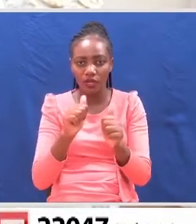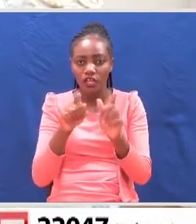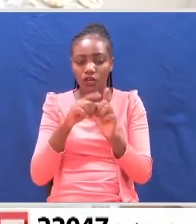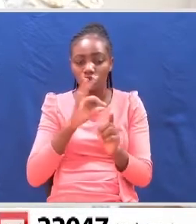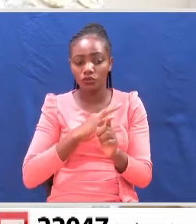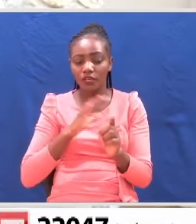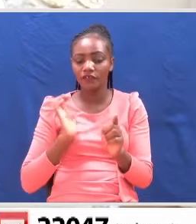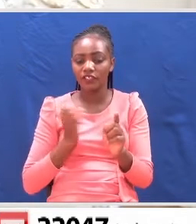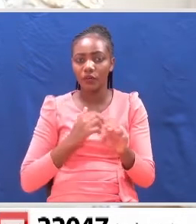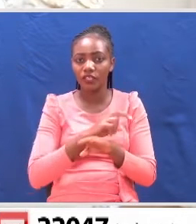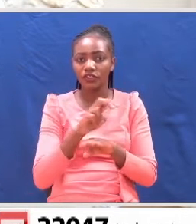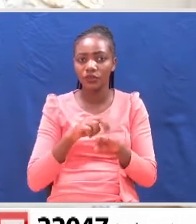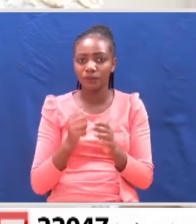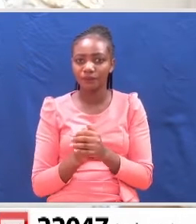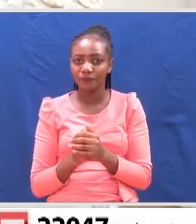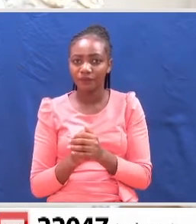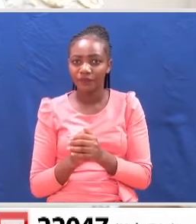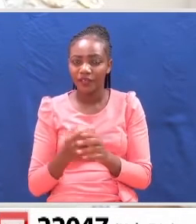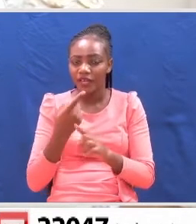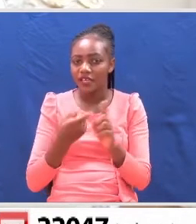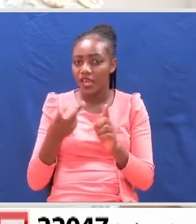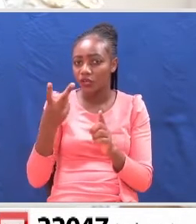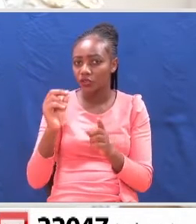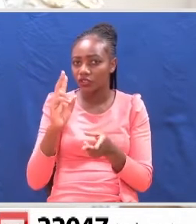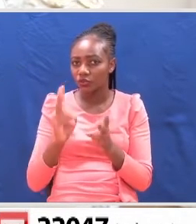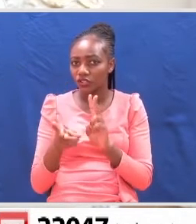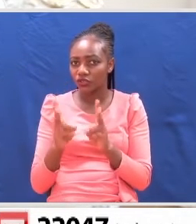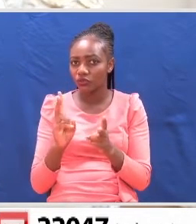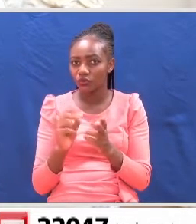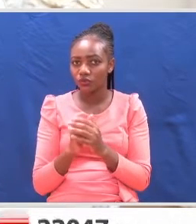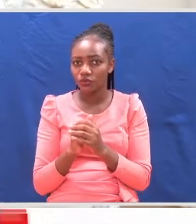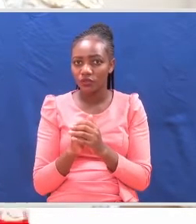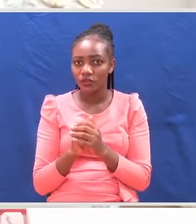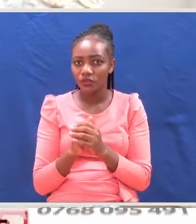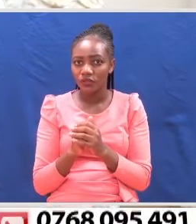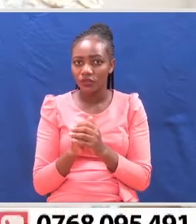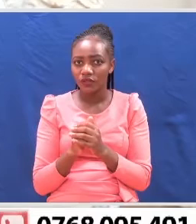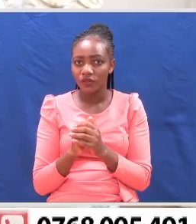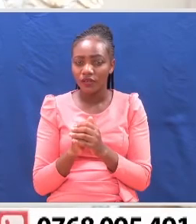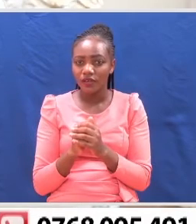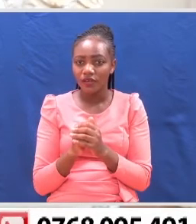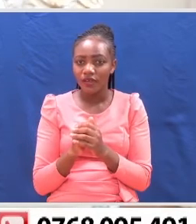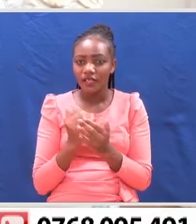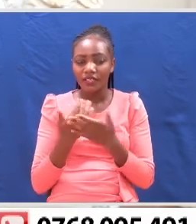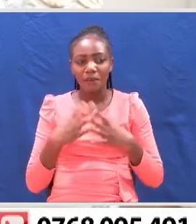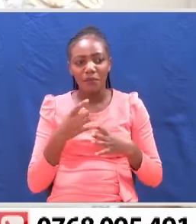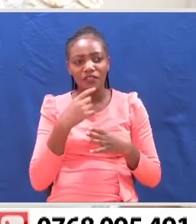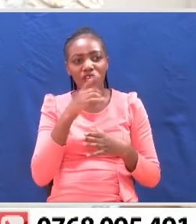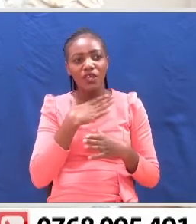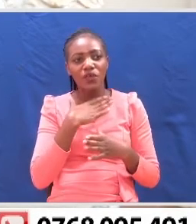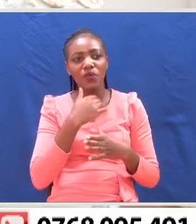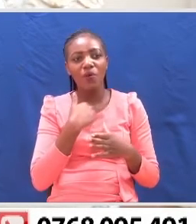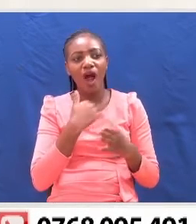nchi yetu. Mwaka 2022 tetesi zipo kwamba unawania ugavana pale Bungoma mara